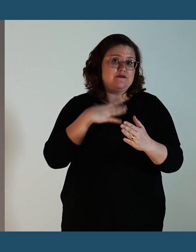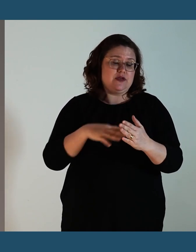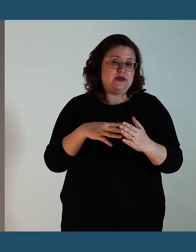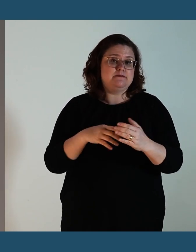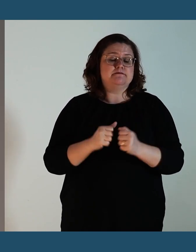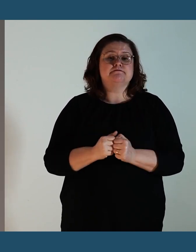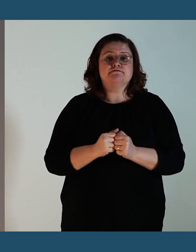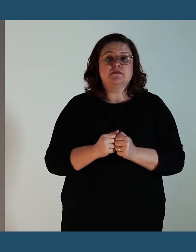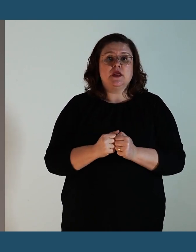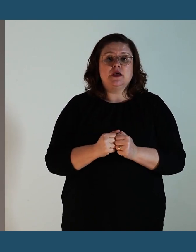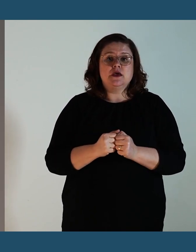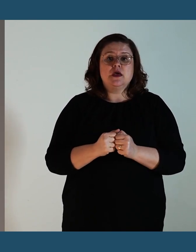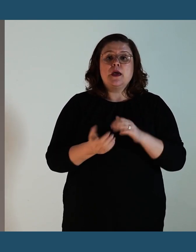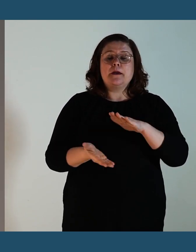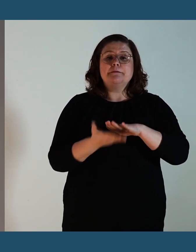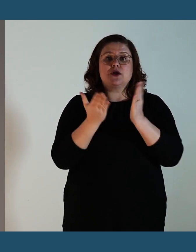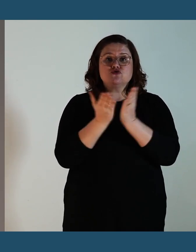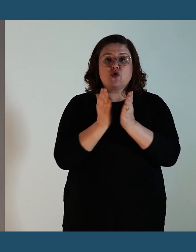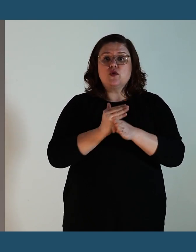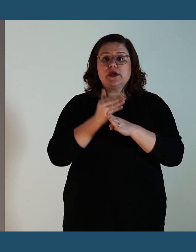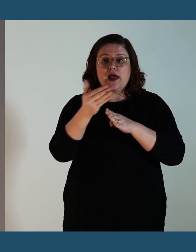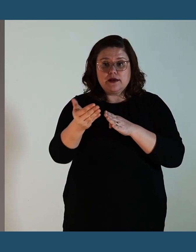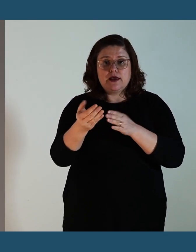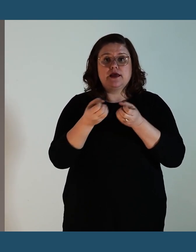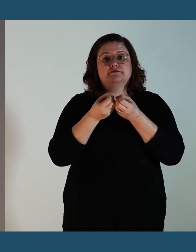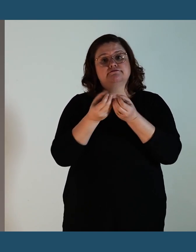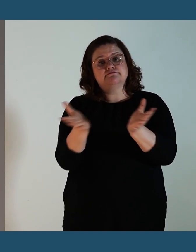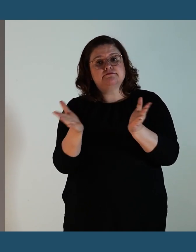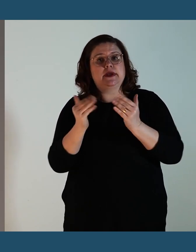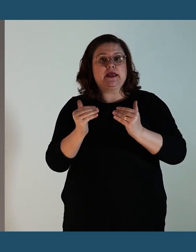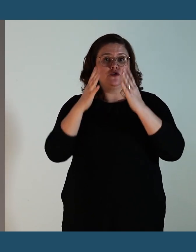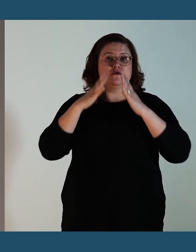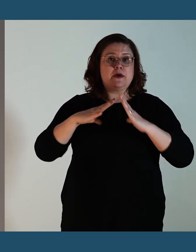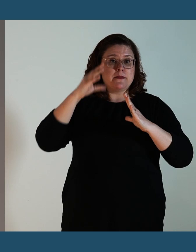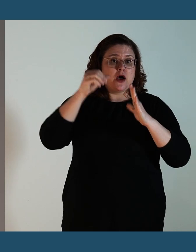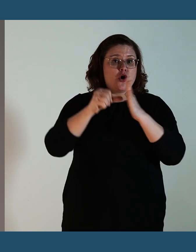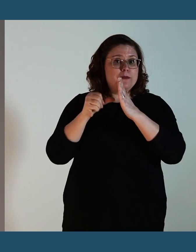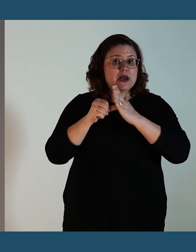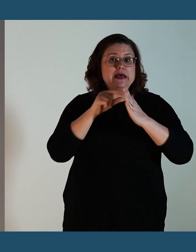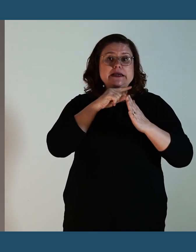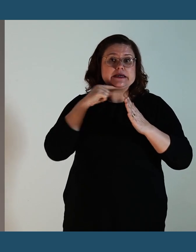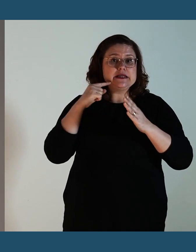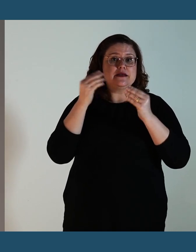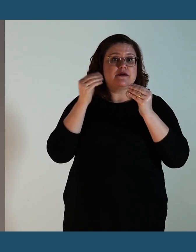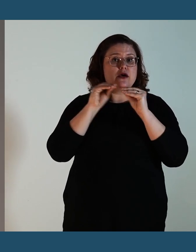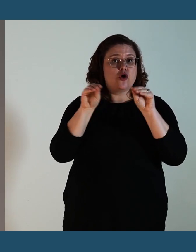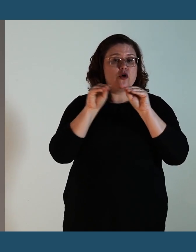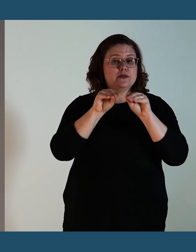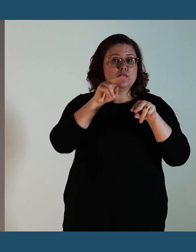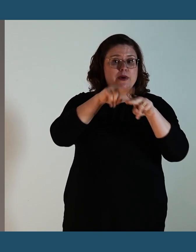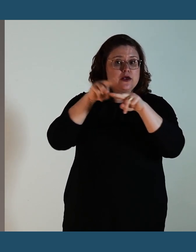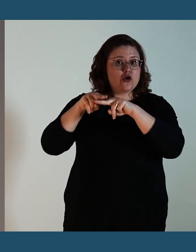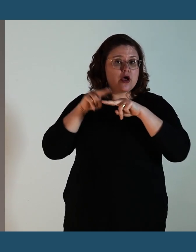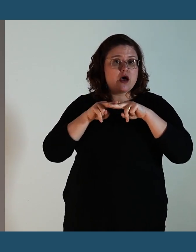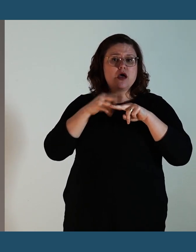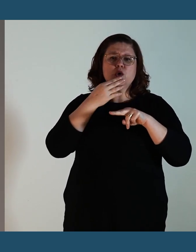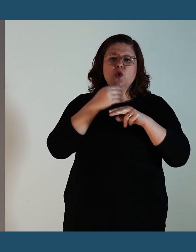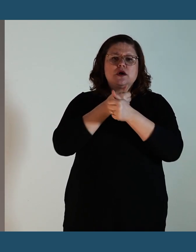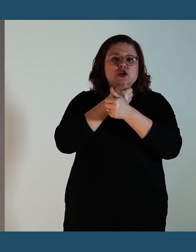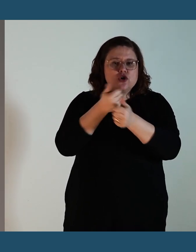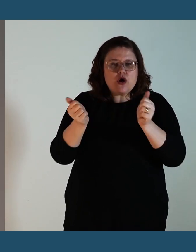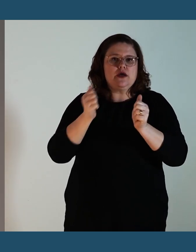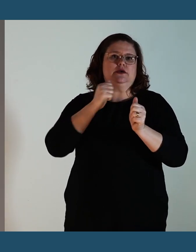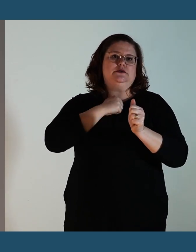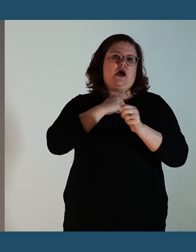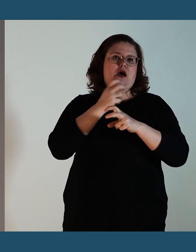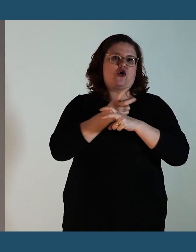opetuksen tukemiseen. Peruskoulun jälkeen tulee tarjota kehitysvammaisille oppilaille tarpeeksi opetuspaikkoja, jotta jokaisella nuorella on